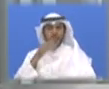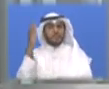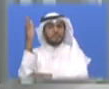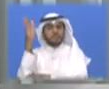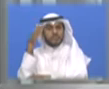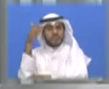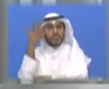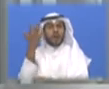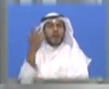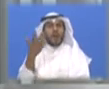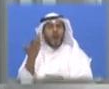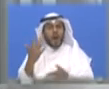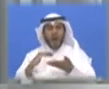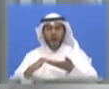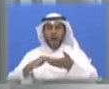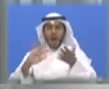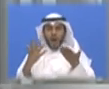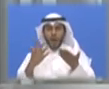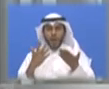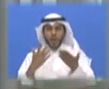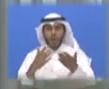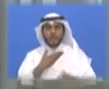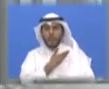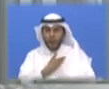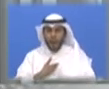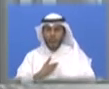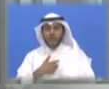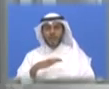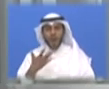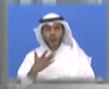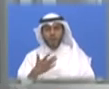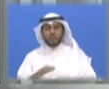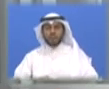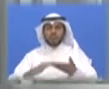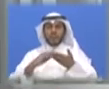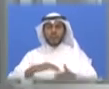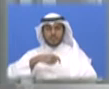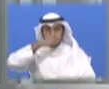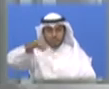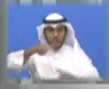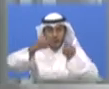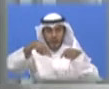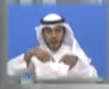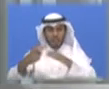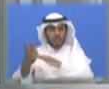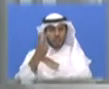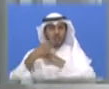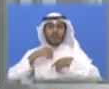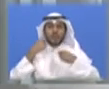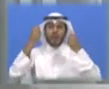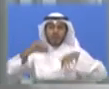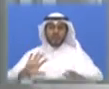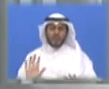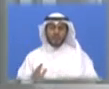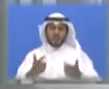مثلا يقدون، إحنا مستعدين على 24 ساعة نرد على أي اتصال في هذا الخصوص أو في أي خصوص في أي أمر آخر تعرض